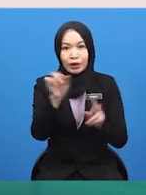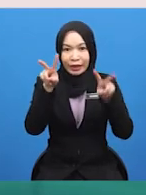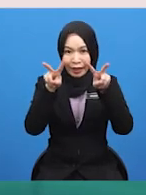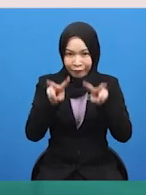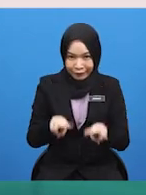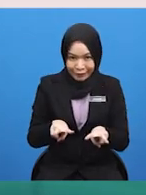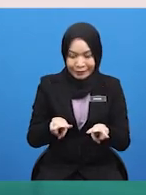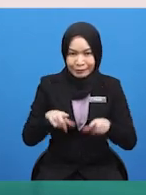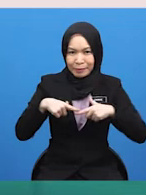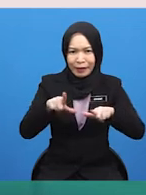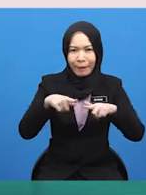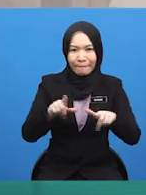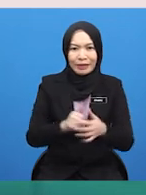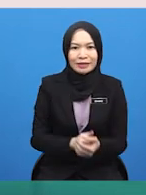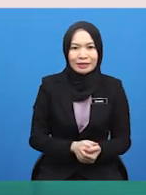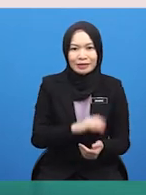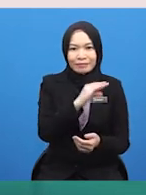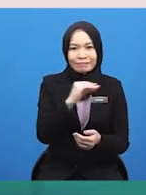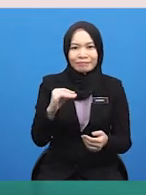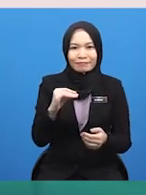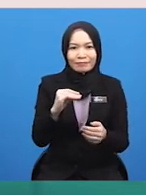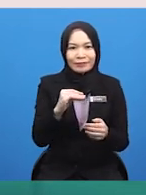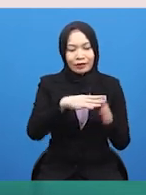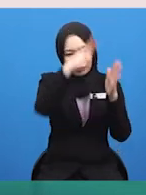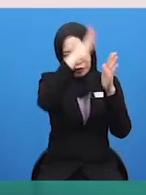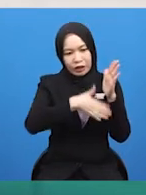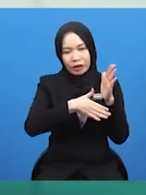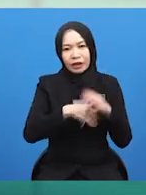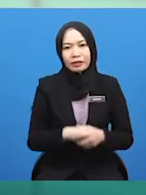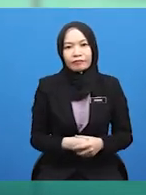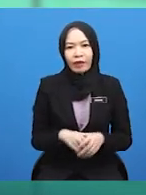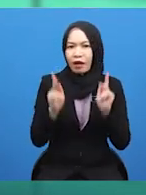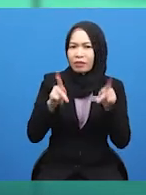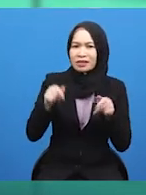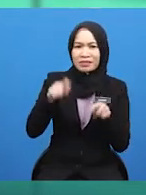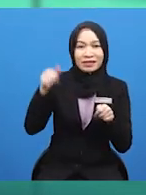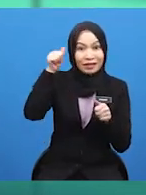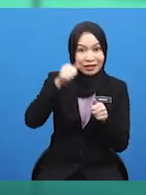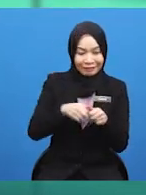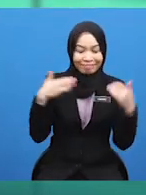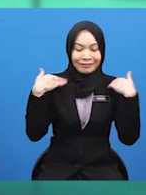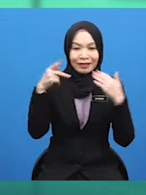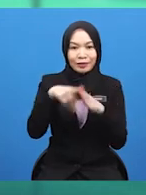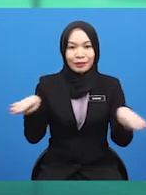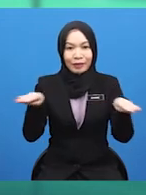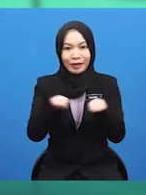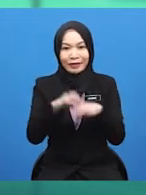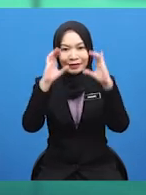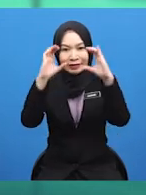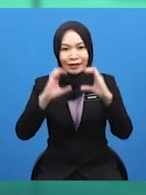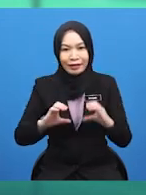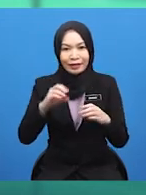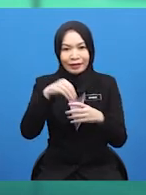papan lapis dan juga dinding. Dan juga pelajar-pelajar harus ingat, terdapat pelbagai teknik